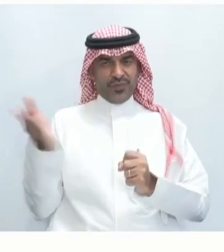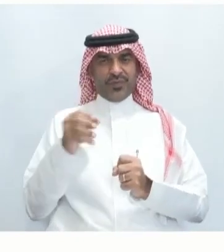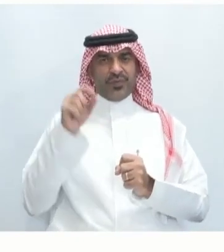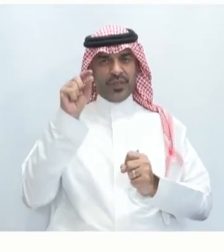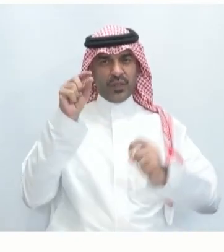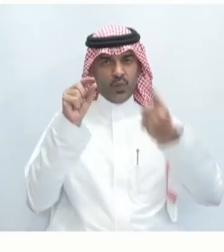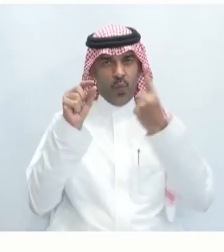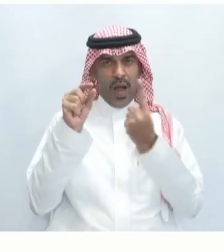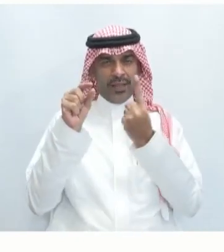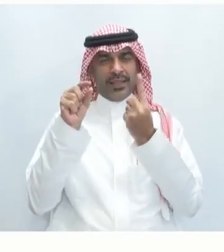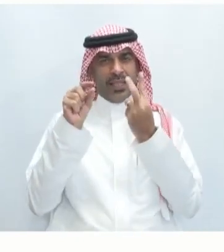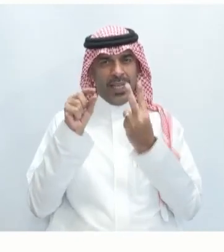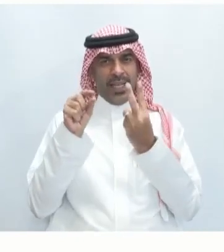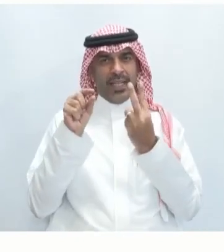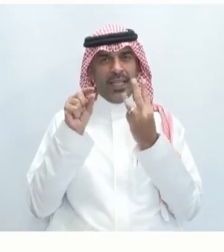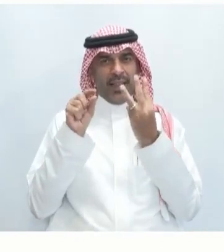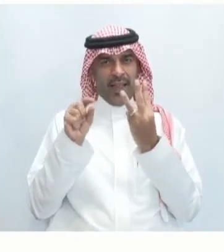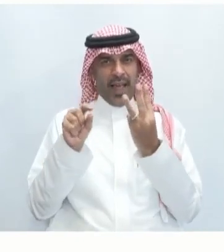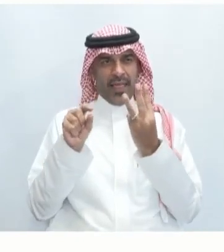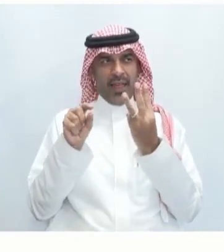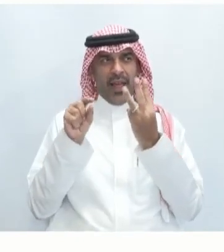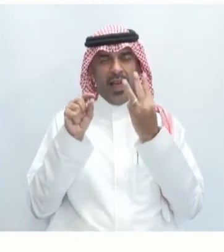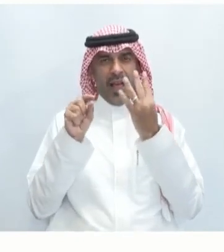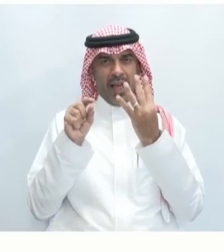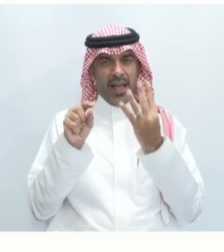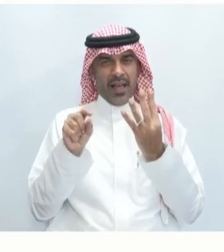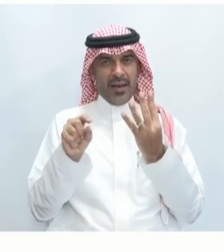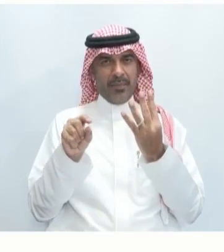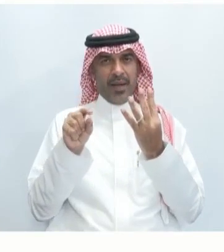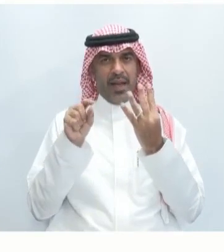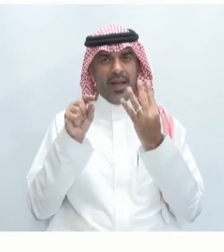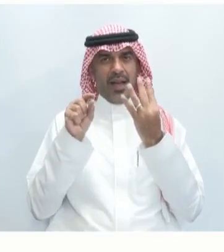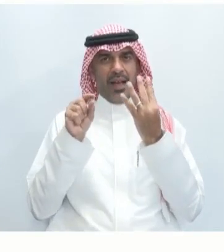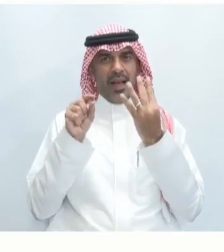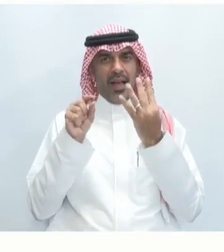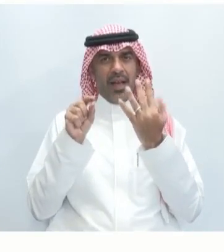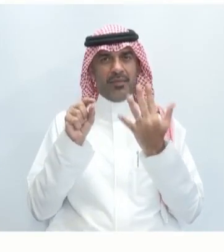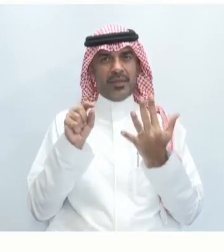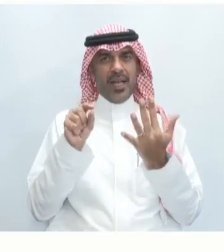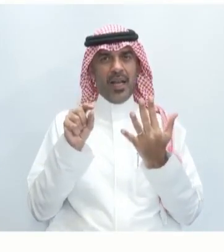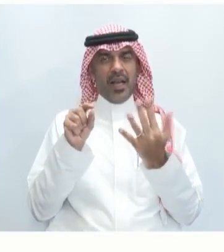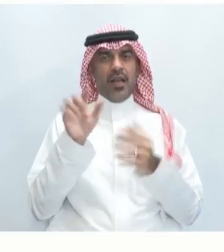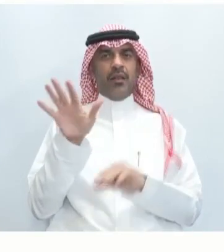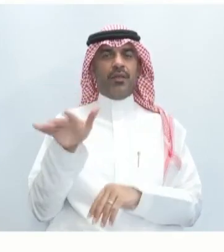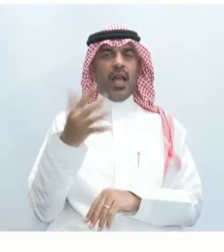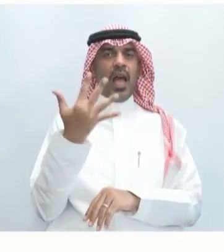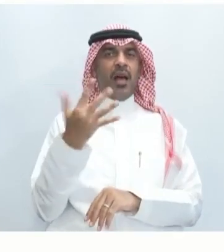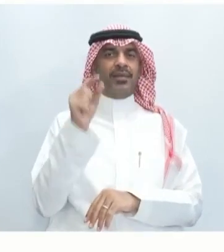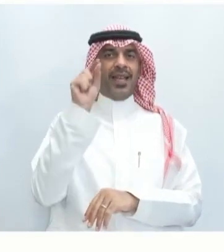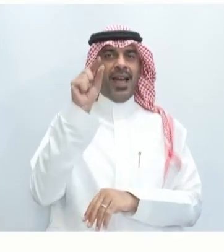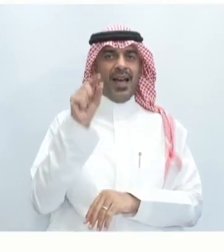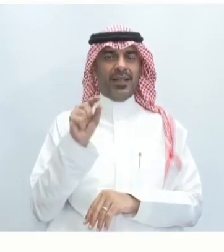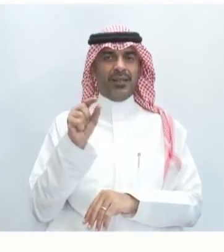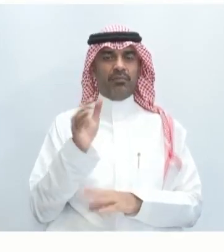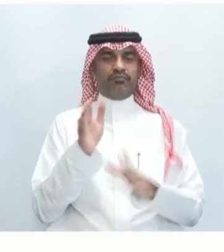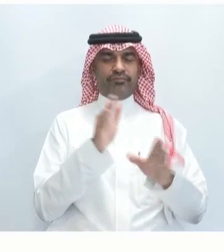واحد اثنان ثلاثه اربعه خمسه لدينا خمسه احاد